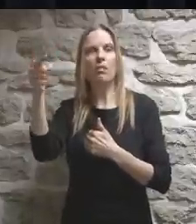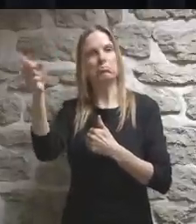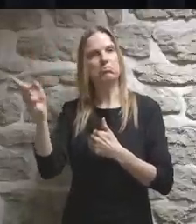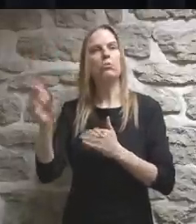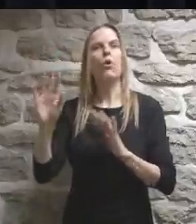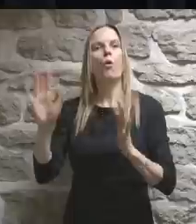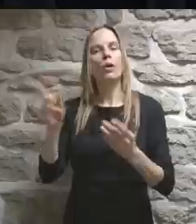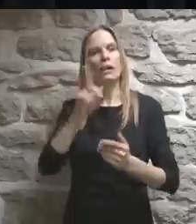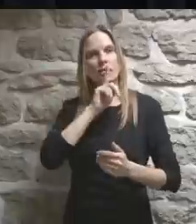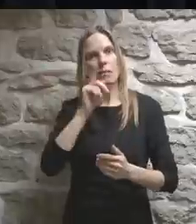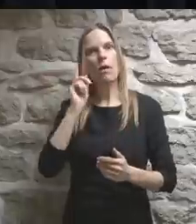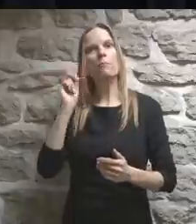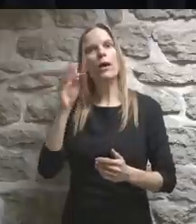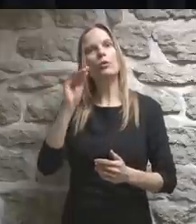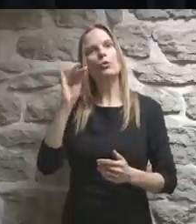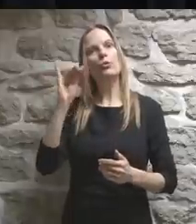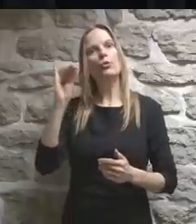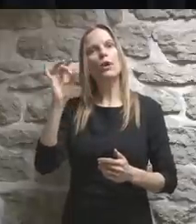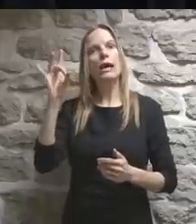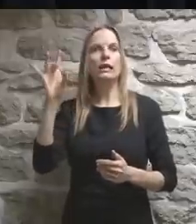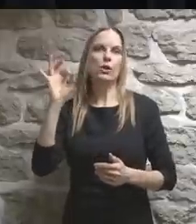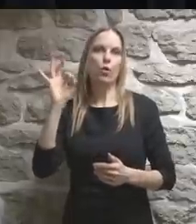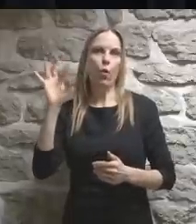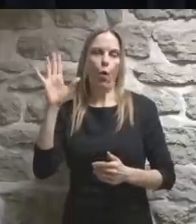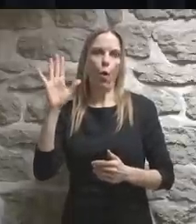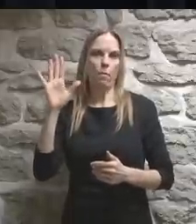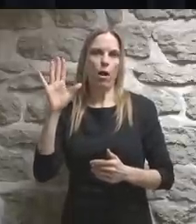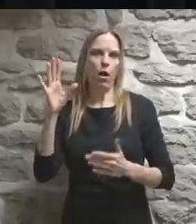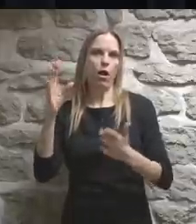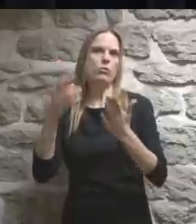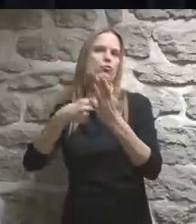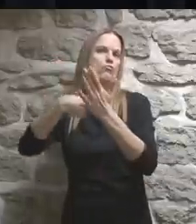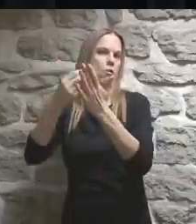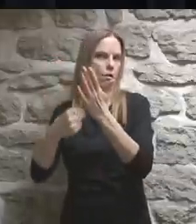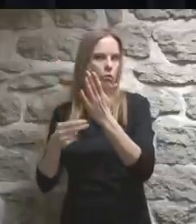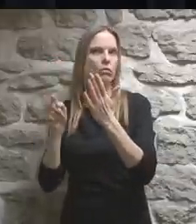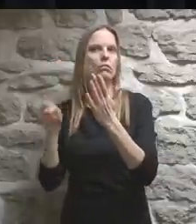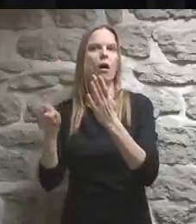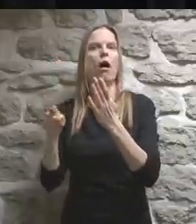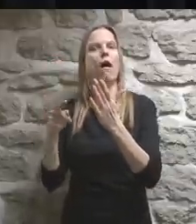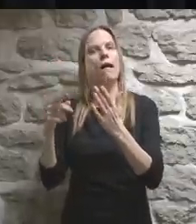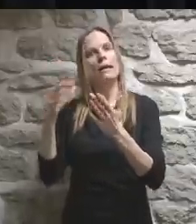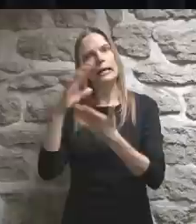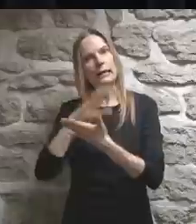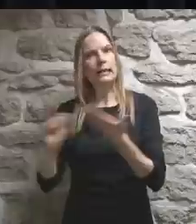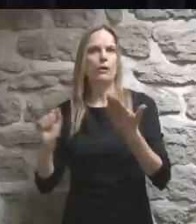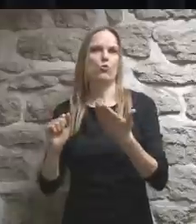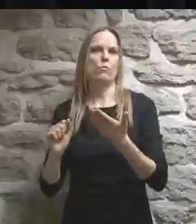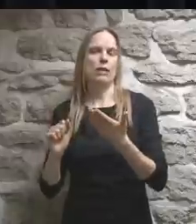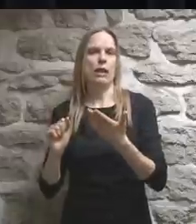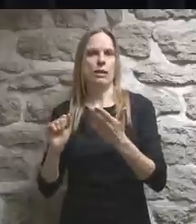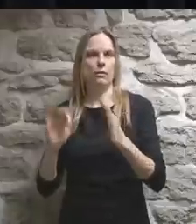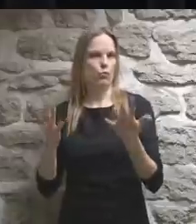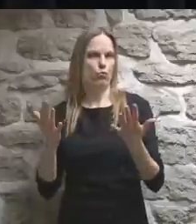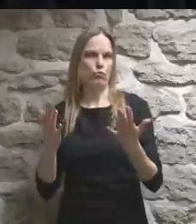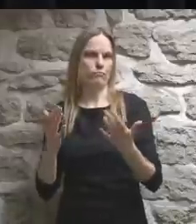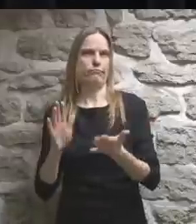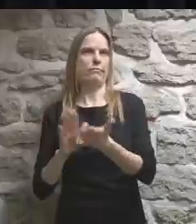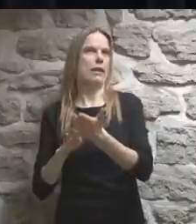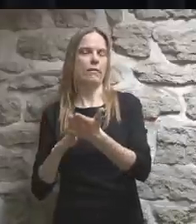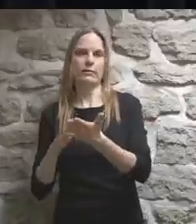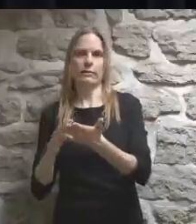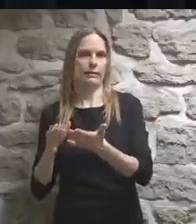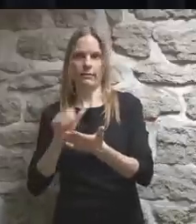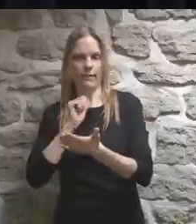sellist ÜRO harta räiget rikkumist taunima ja sellise tegevusega kaasa tulema,